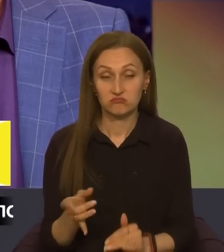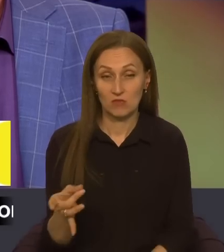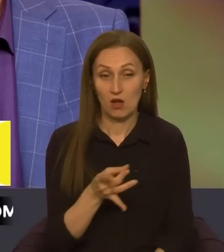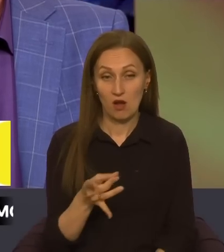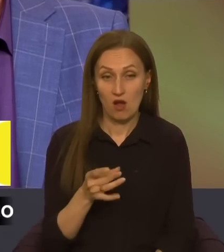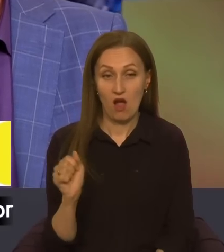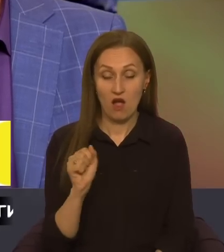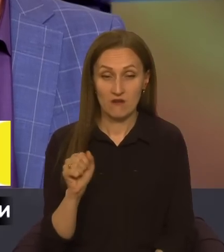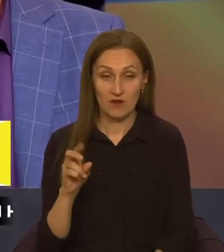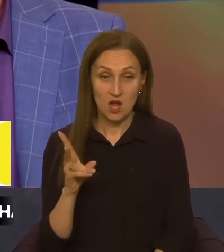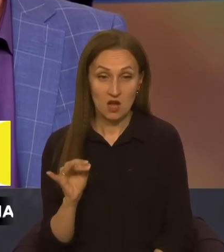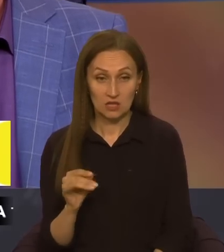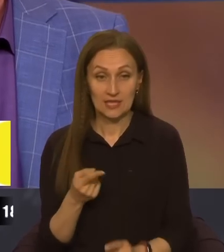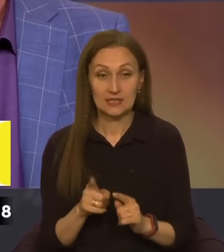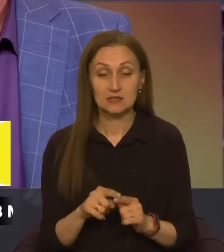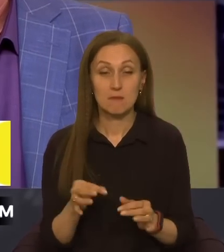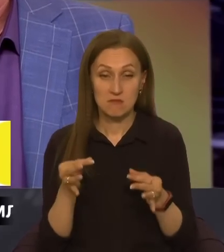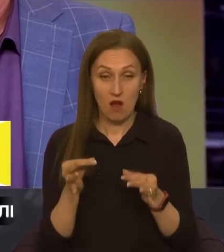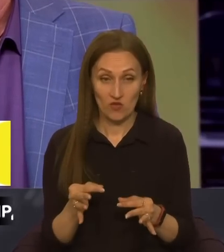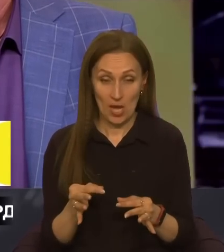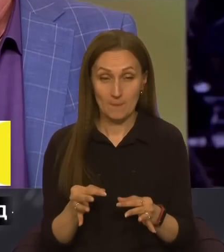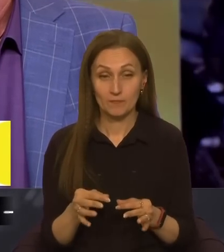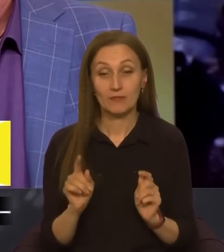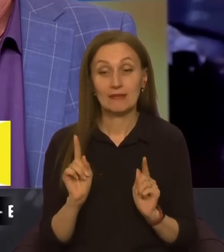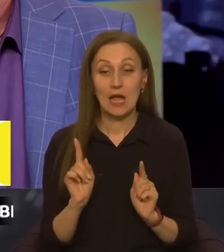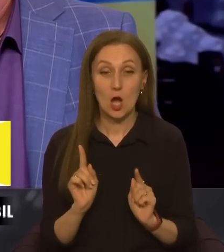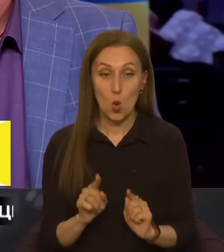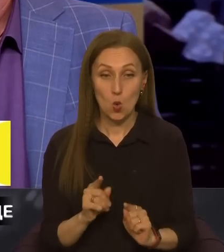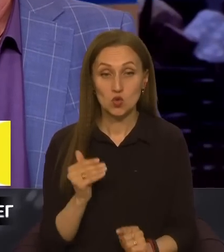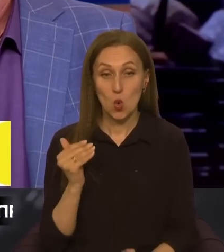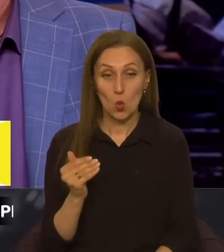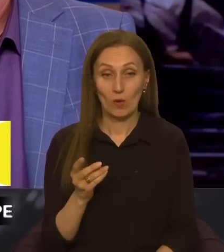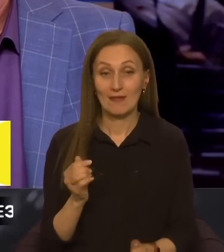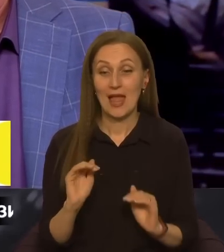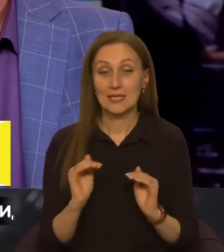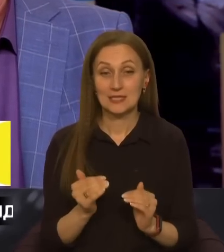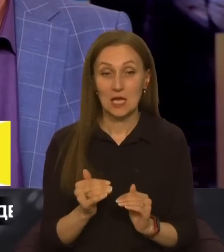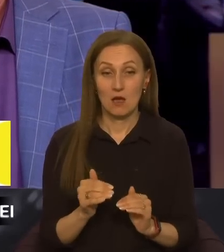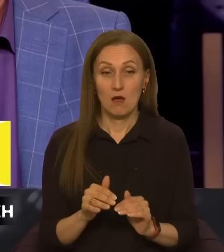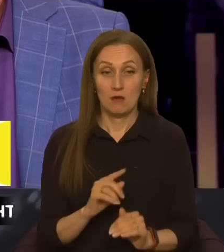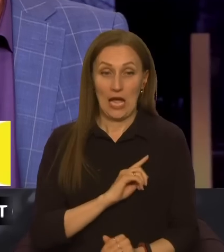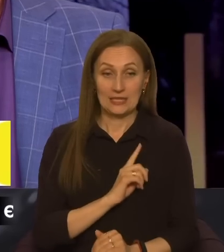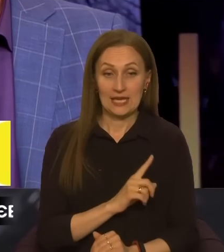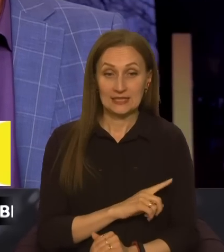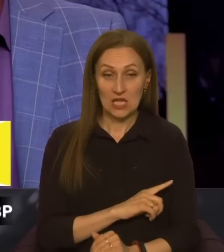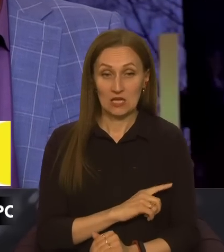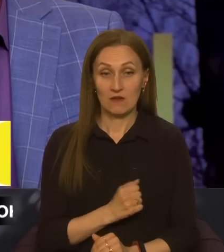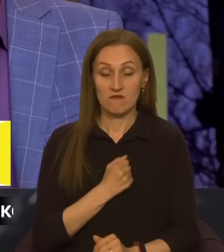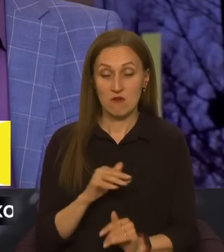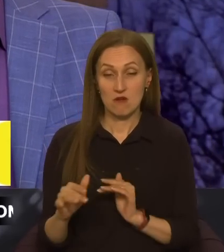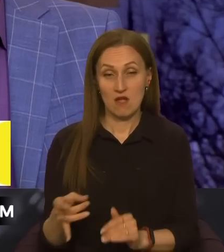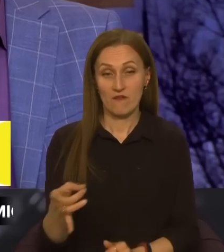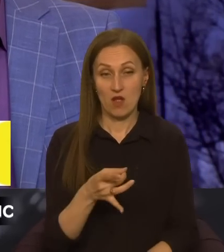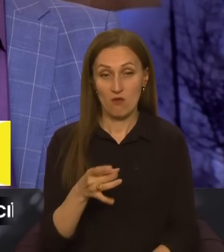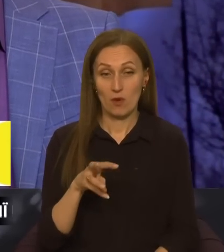районі Авдіївки, це правда. Також вони не зменшують інтенсивність бойових дій в